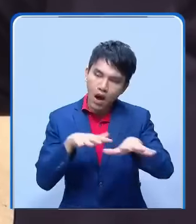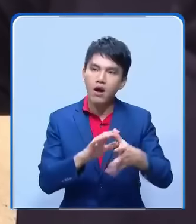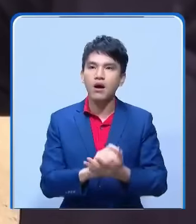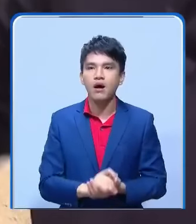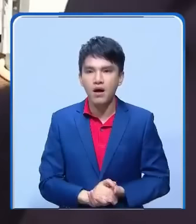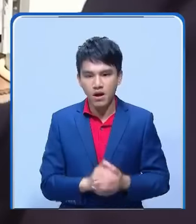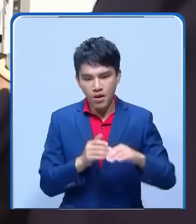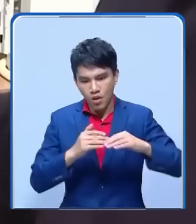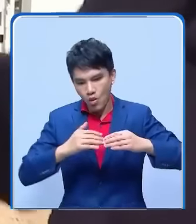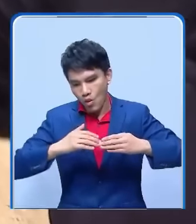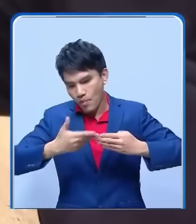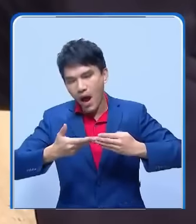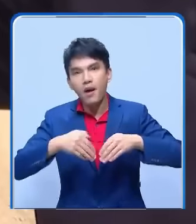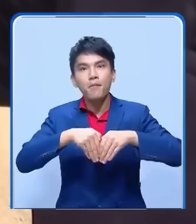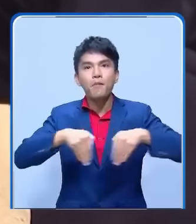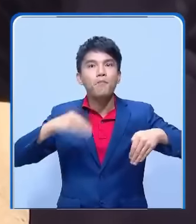ะพังหมดเลย